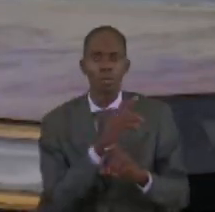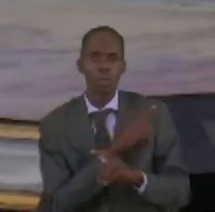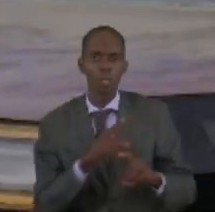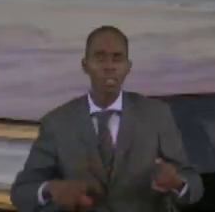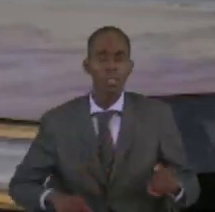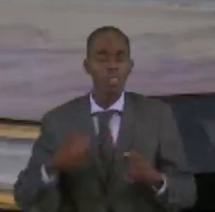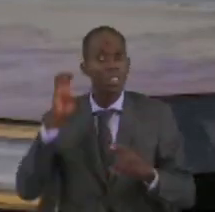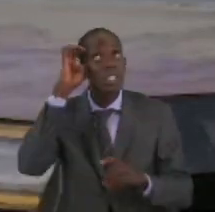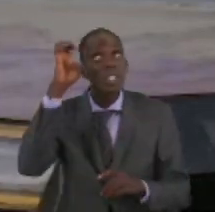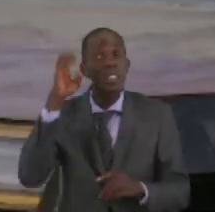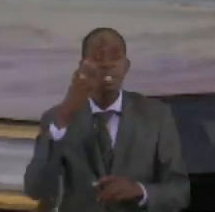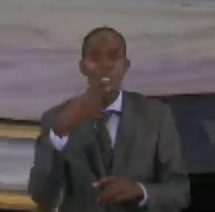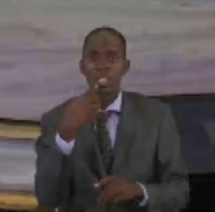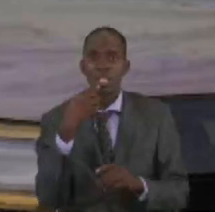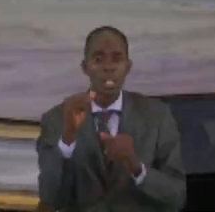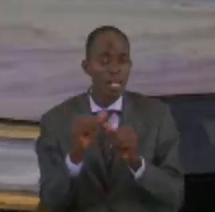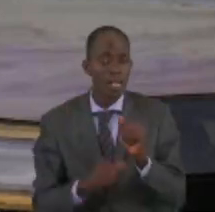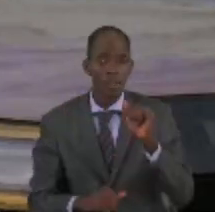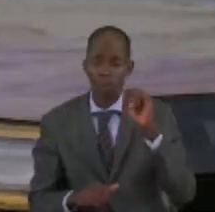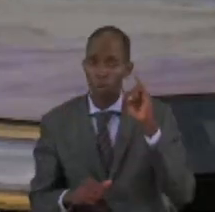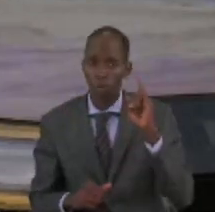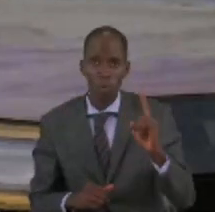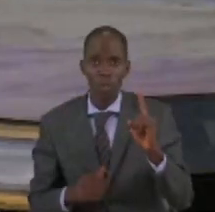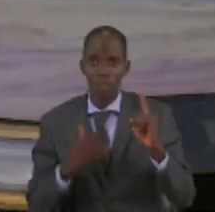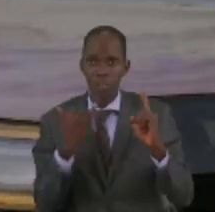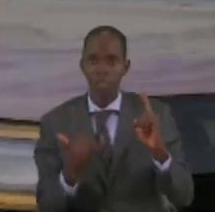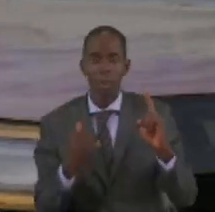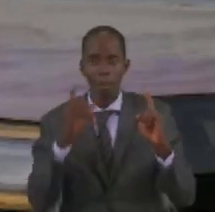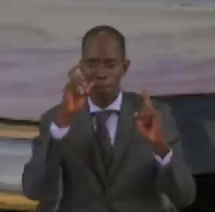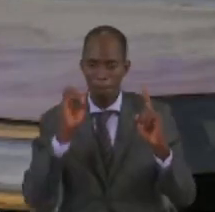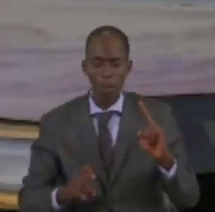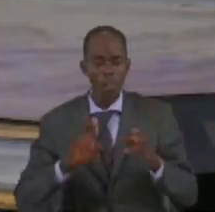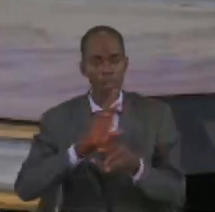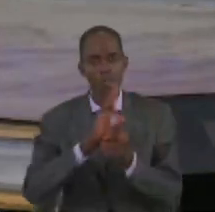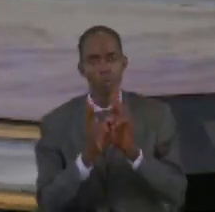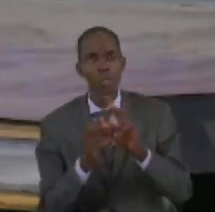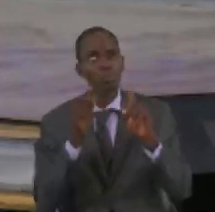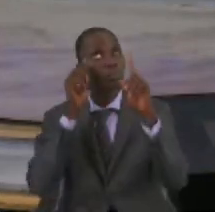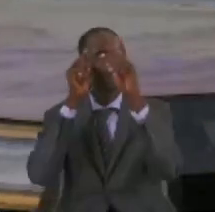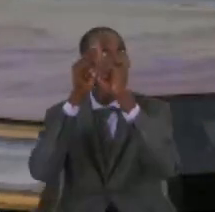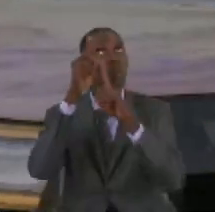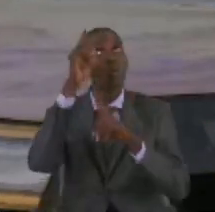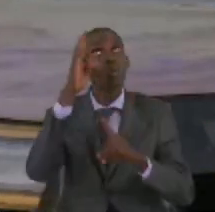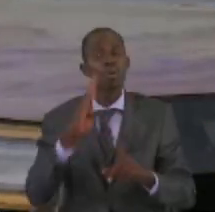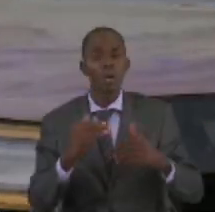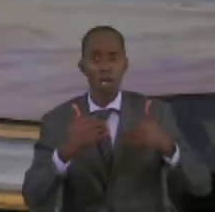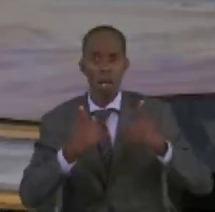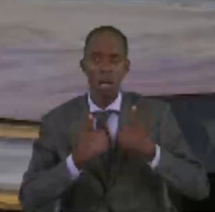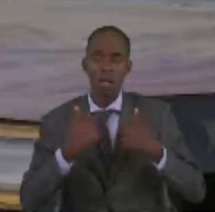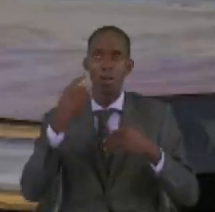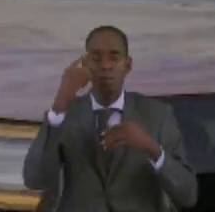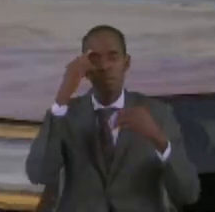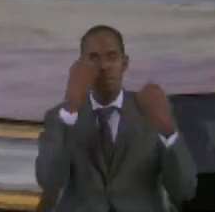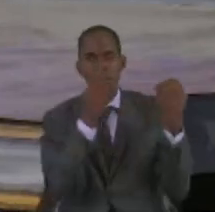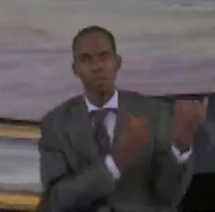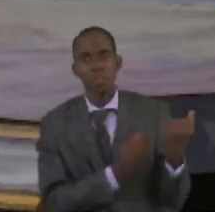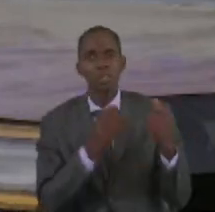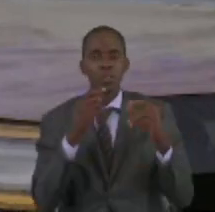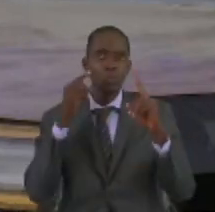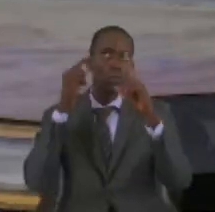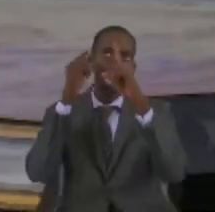du Seigneur, et toute personne maintenant doit se repentir et avoir la foi